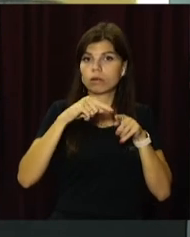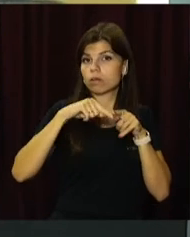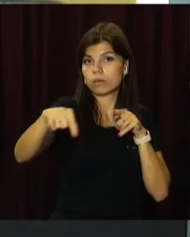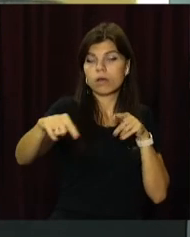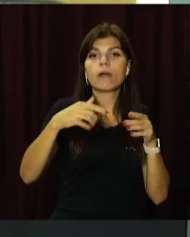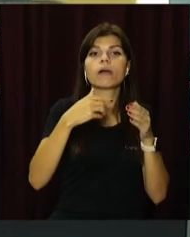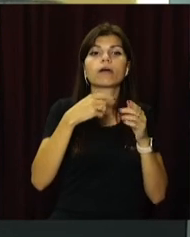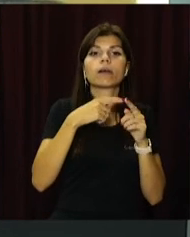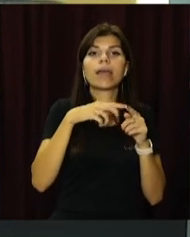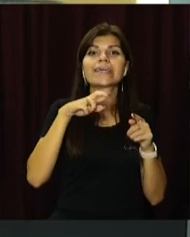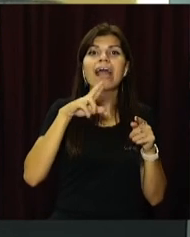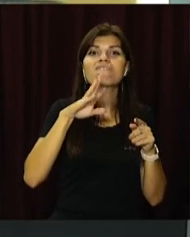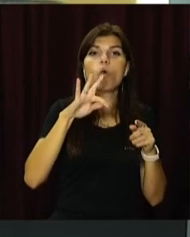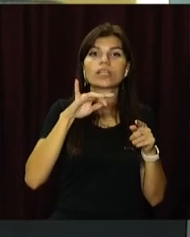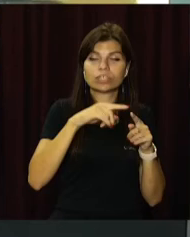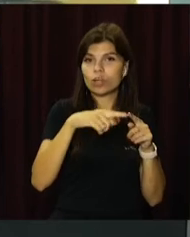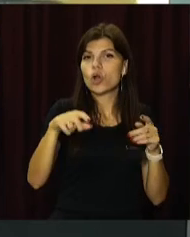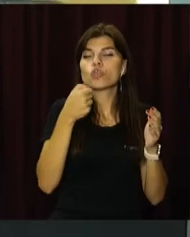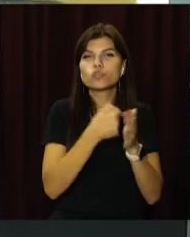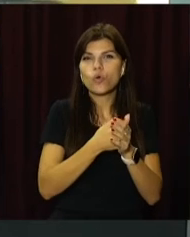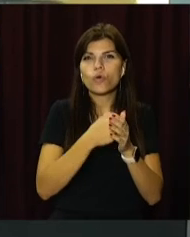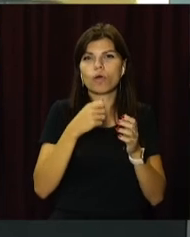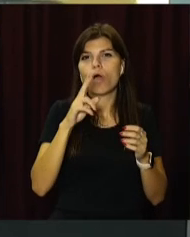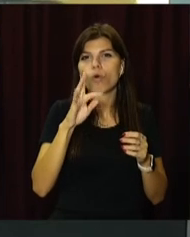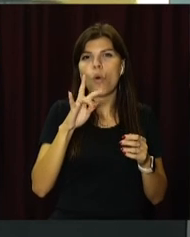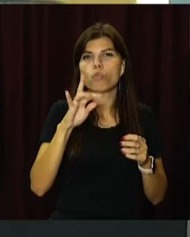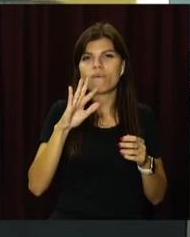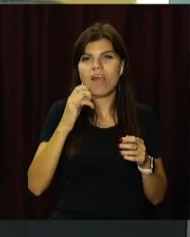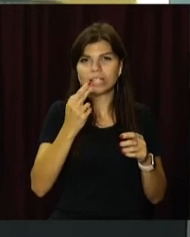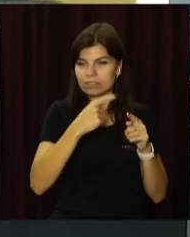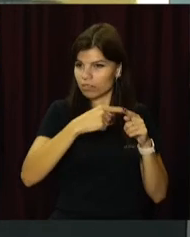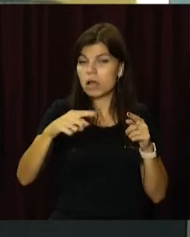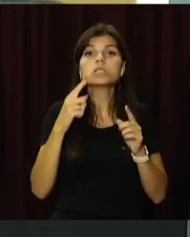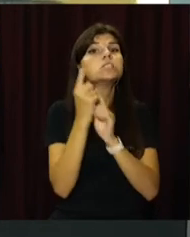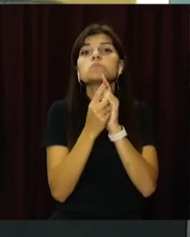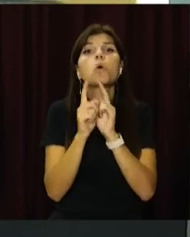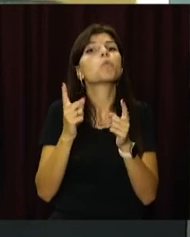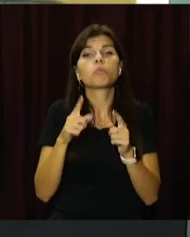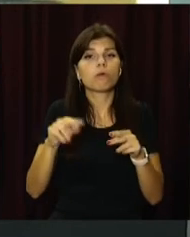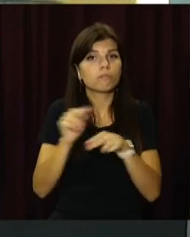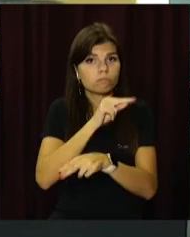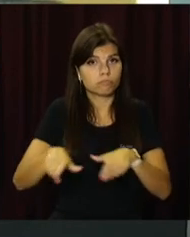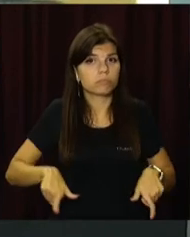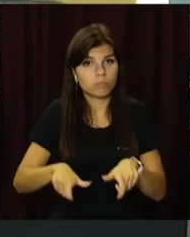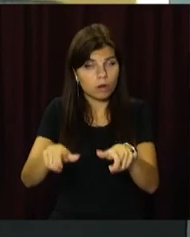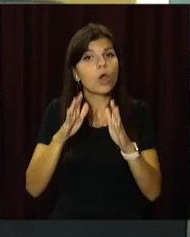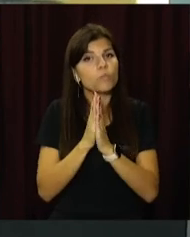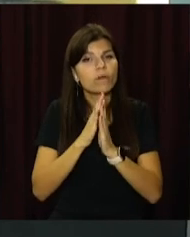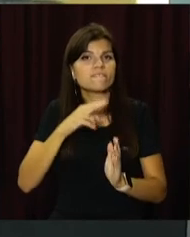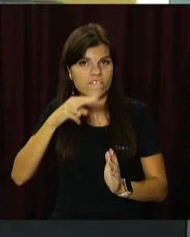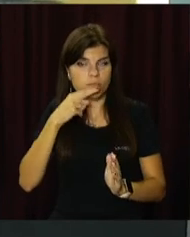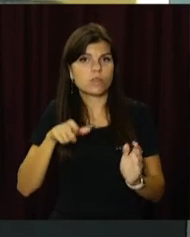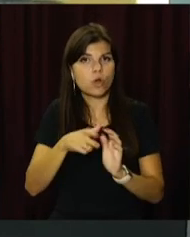Від проспекту Дмитра Єворницького до провулка Євгена Коновальця. Зміни пов'язані з ремонтом колії. Враховуйте це під